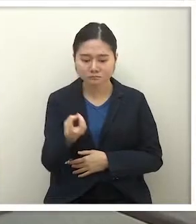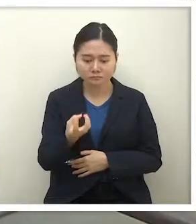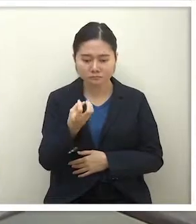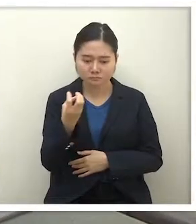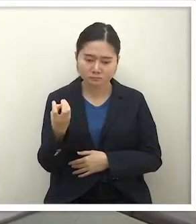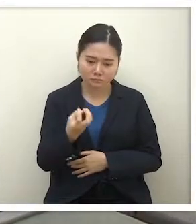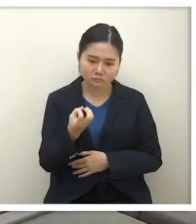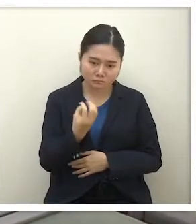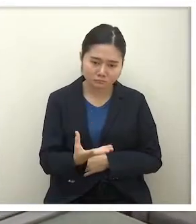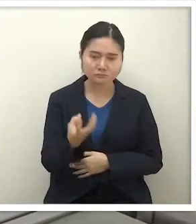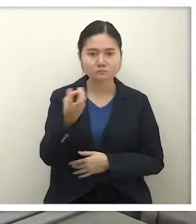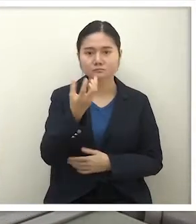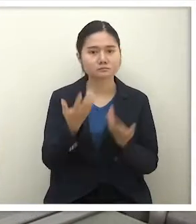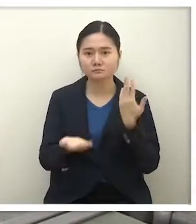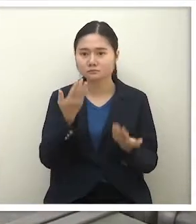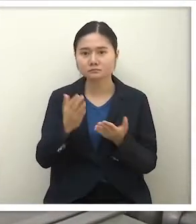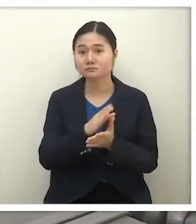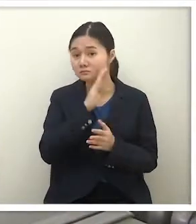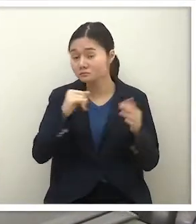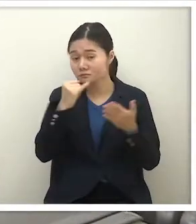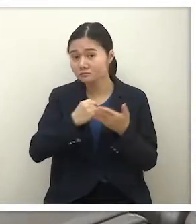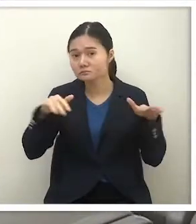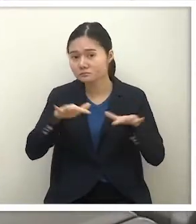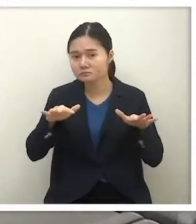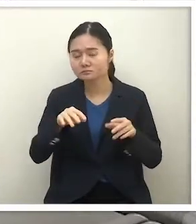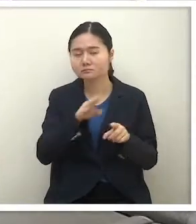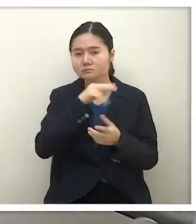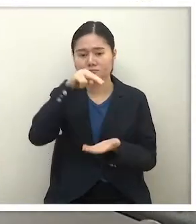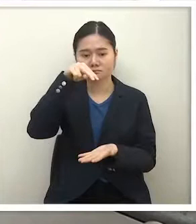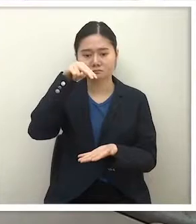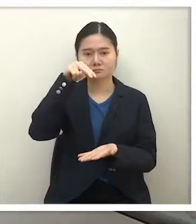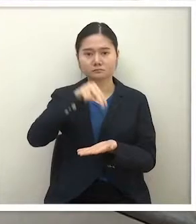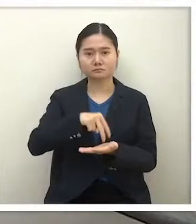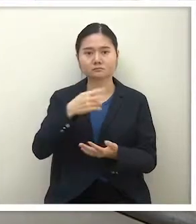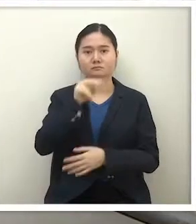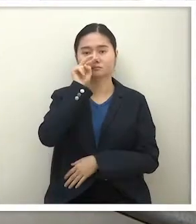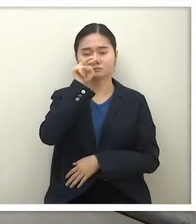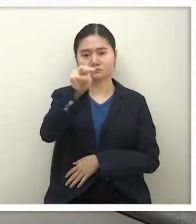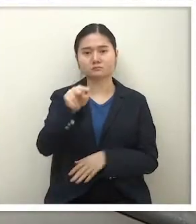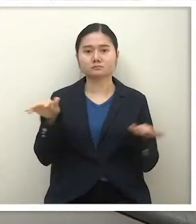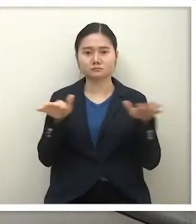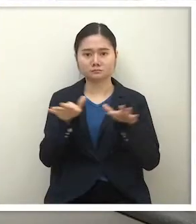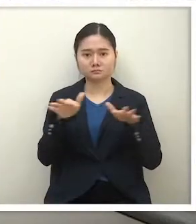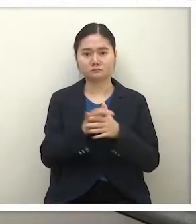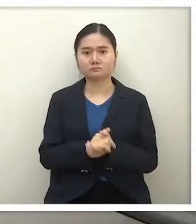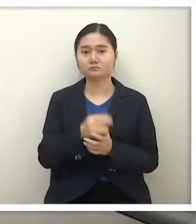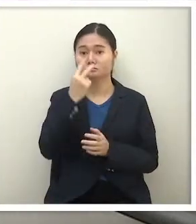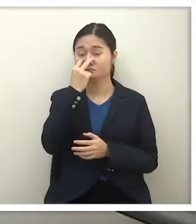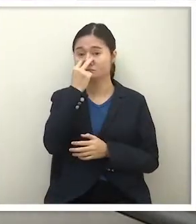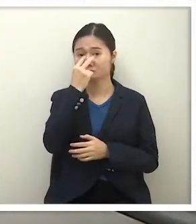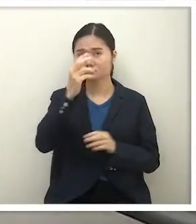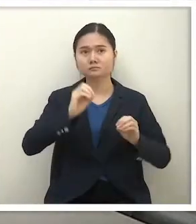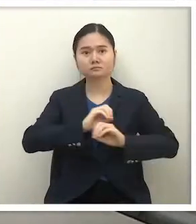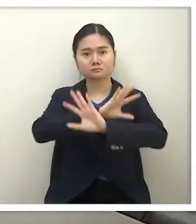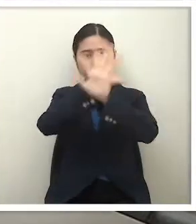ไหมคือถ้าเราวาดปกติถ้าเรายืนอยู่บนพื้นแล้วก็มองไปปกติเนี่ยเราจะมองเห็นท้อง